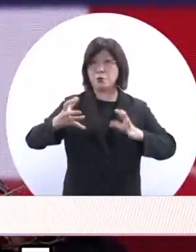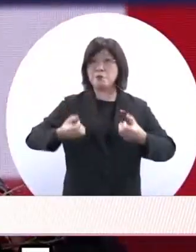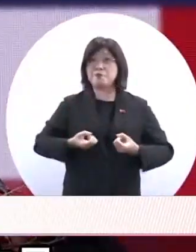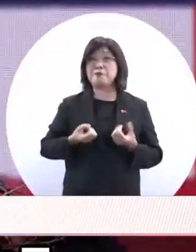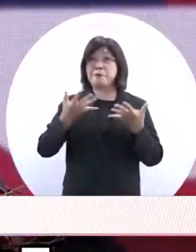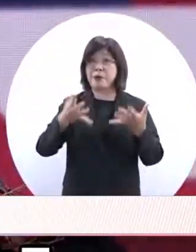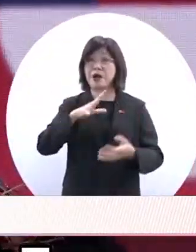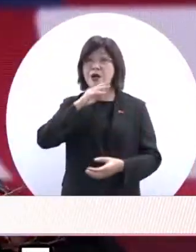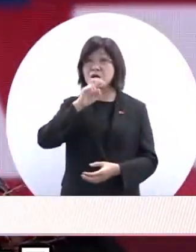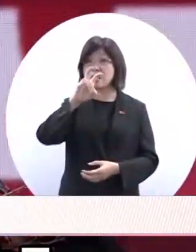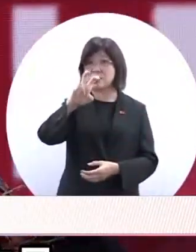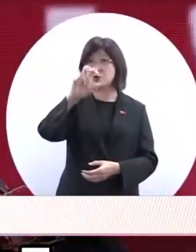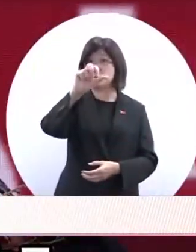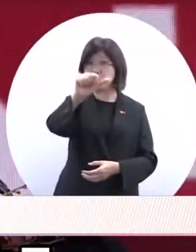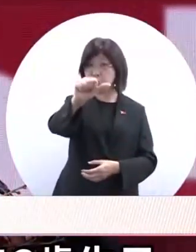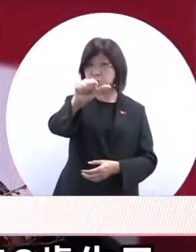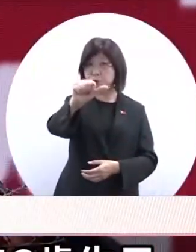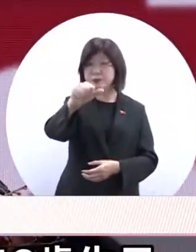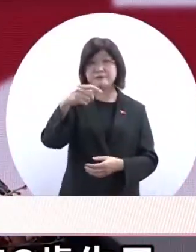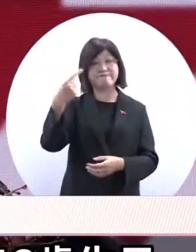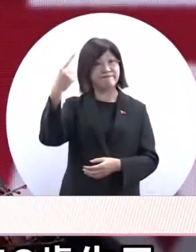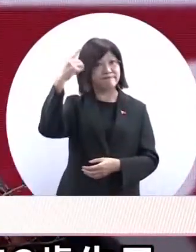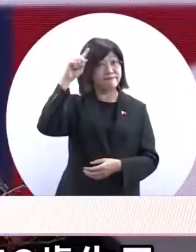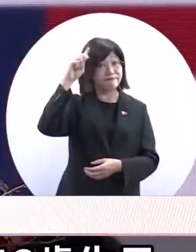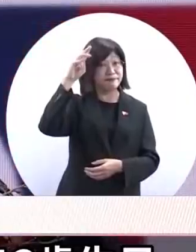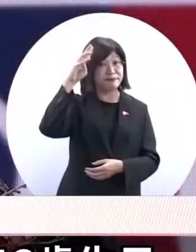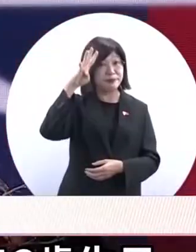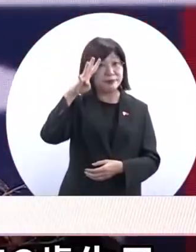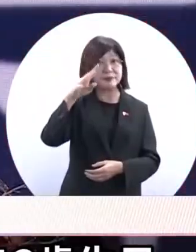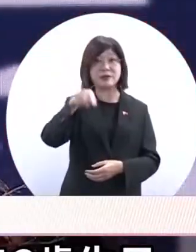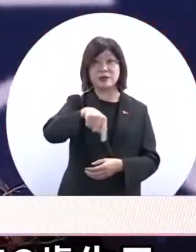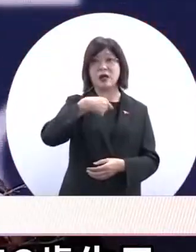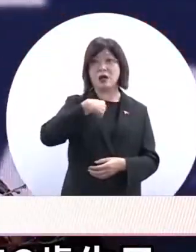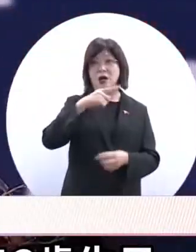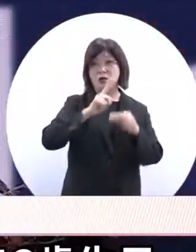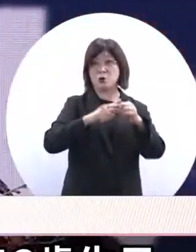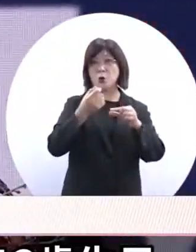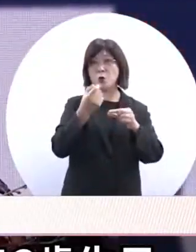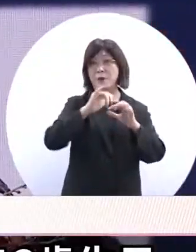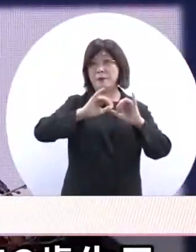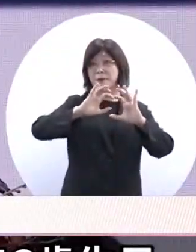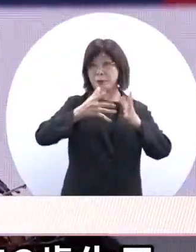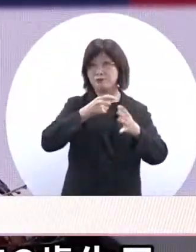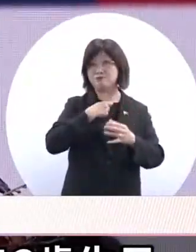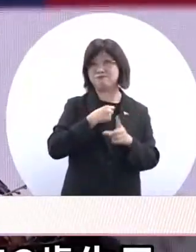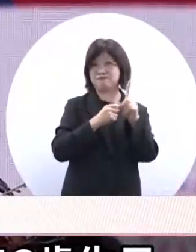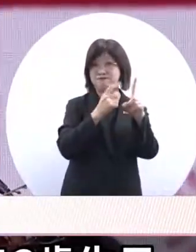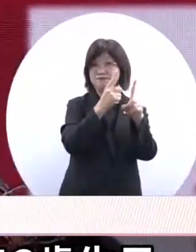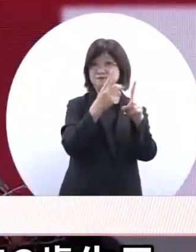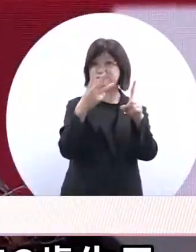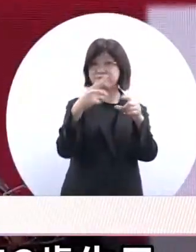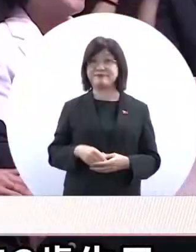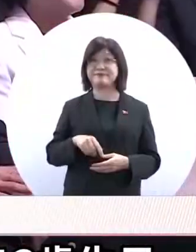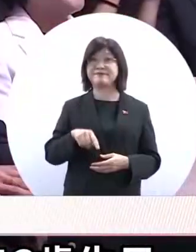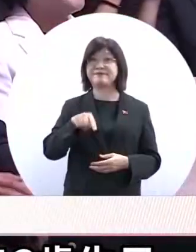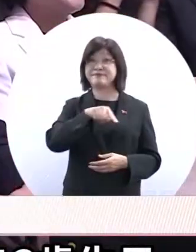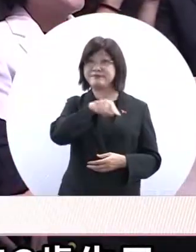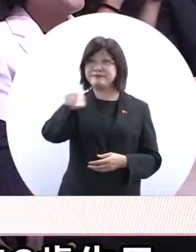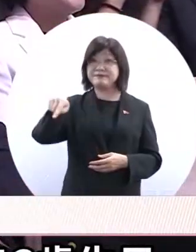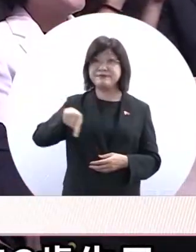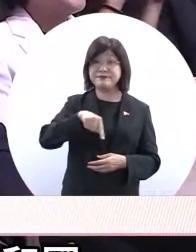生日，再过几天，中华民国就要过113岁生